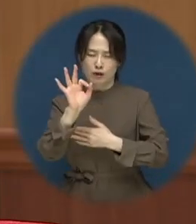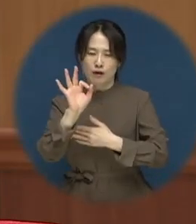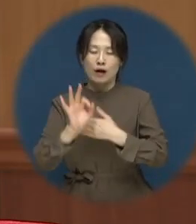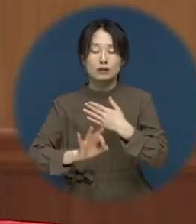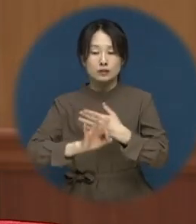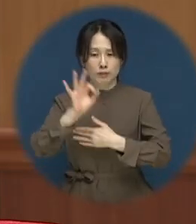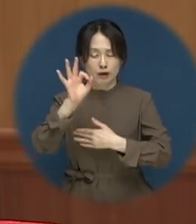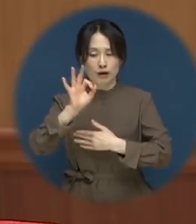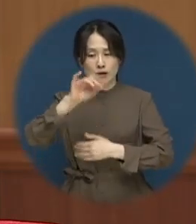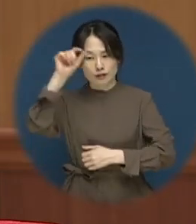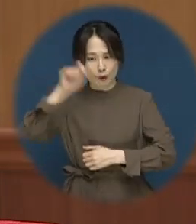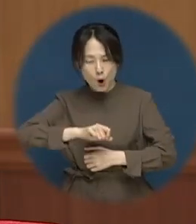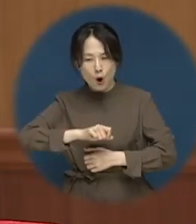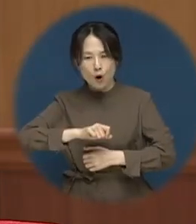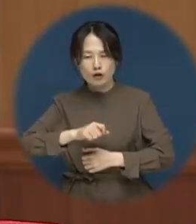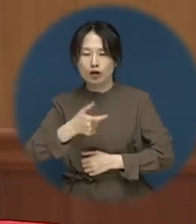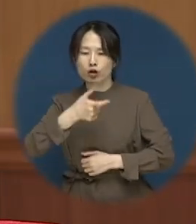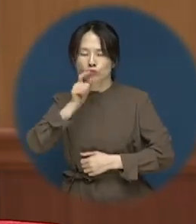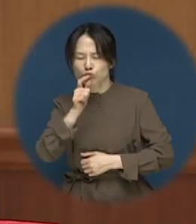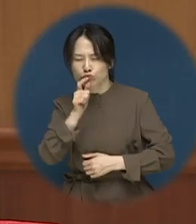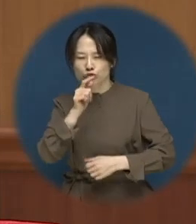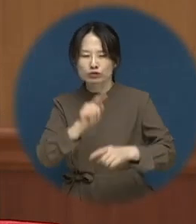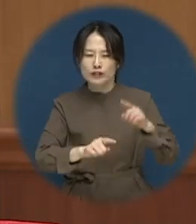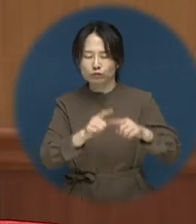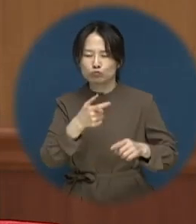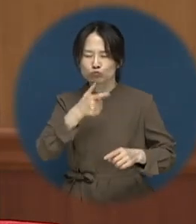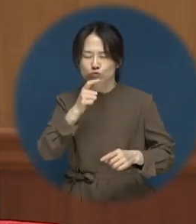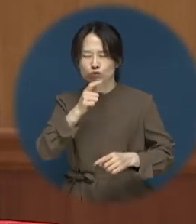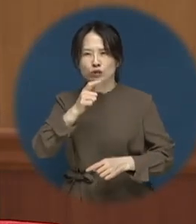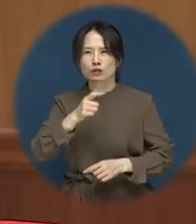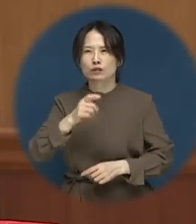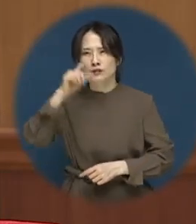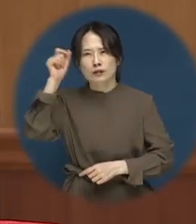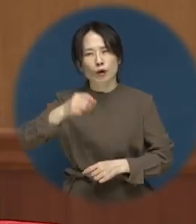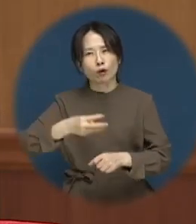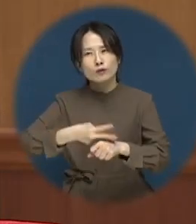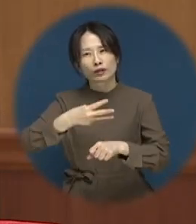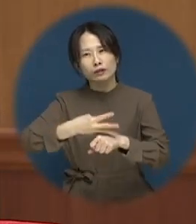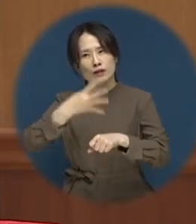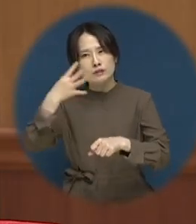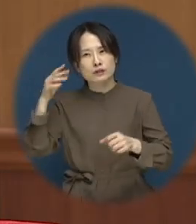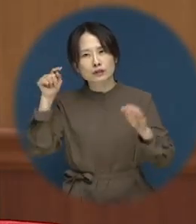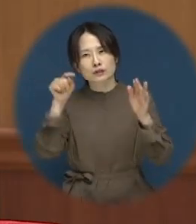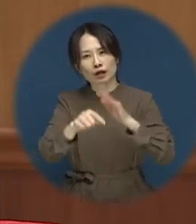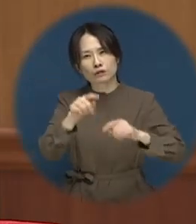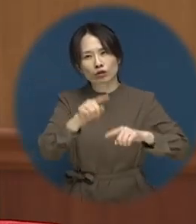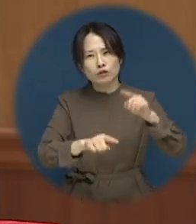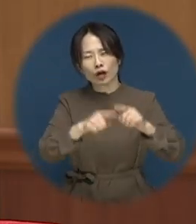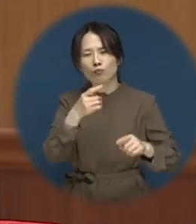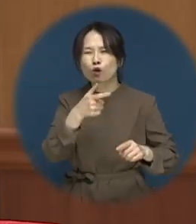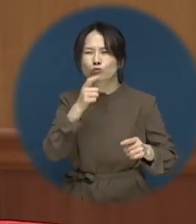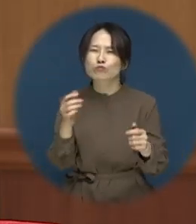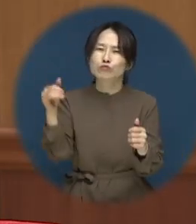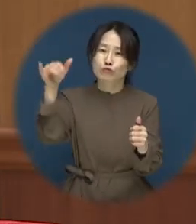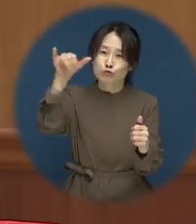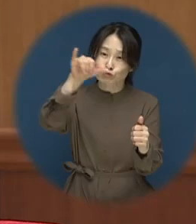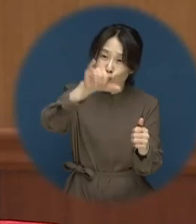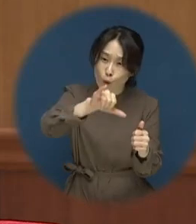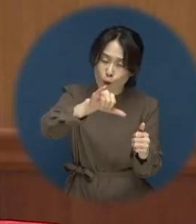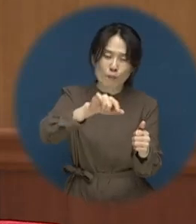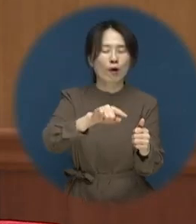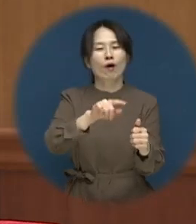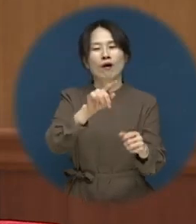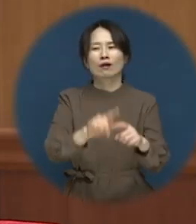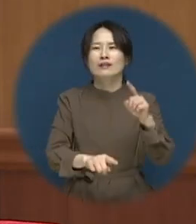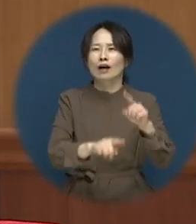막히기 때문에. 그래서 새벽에 보통 3시, 4시에 나가갖고 나무에 물을 주면 나무가 얼마나